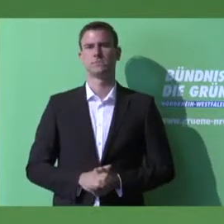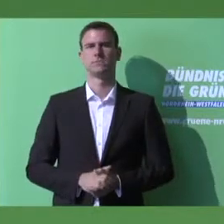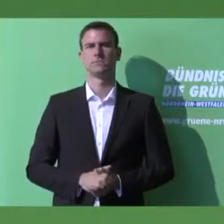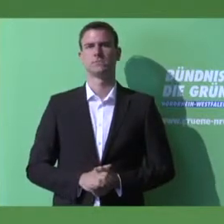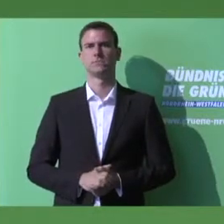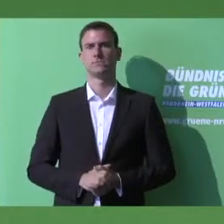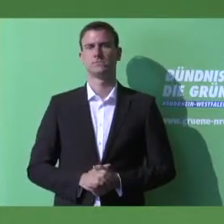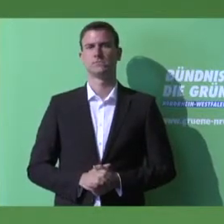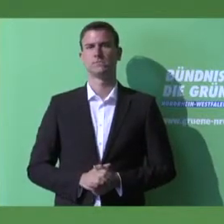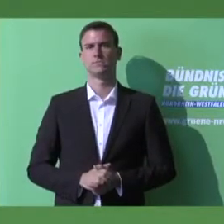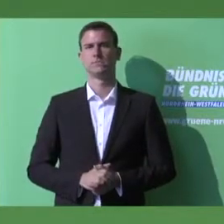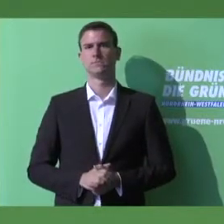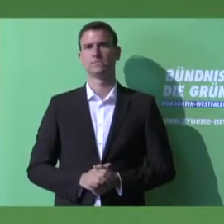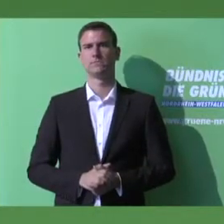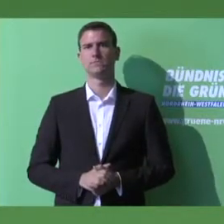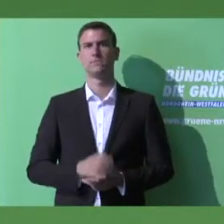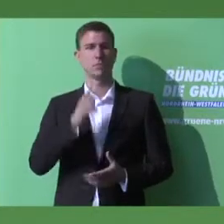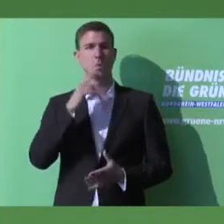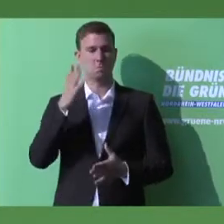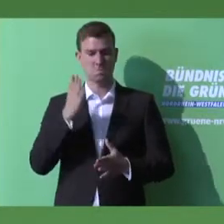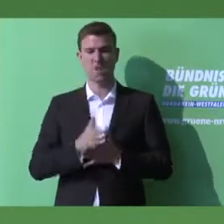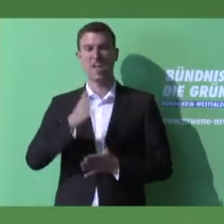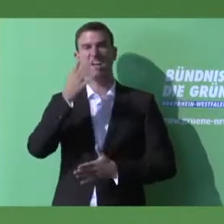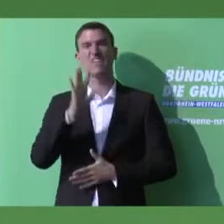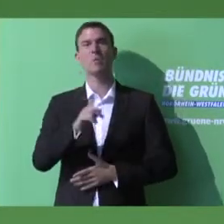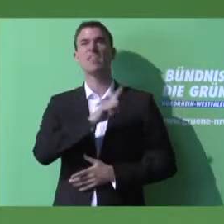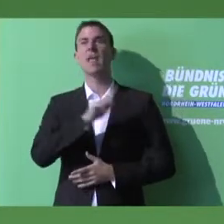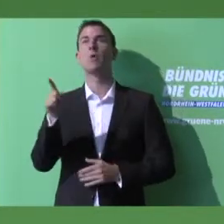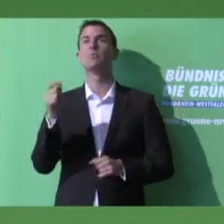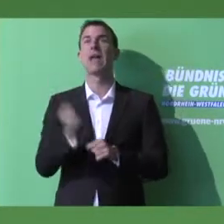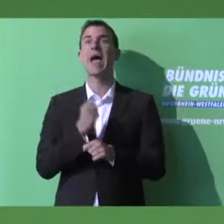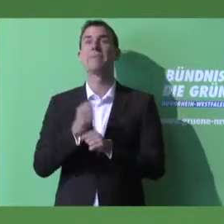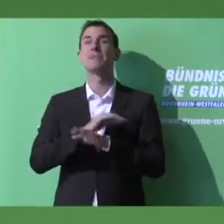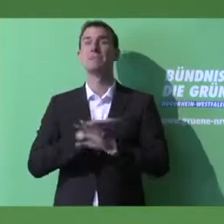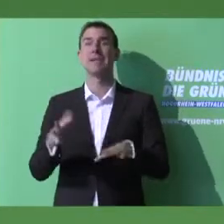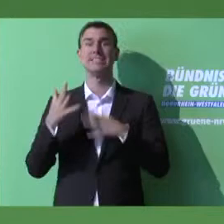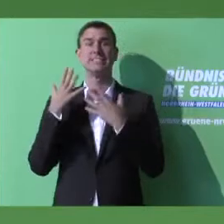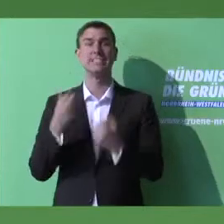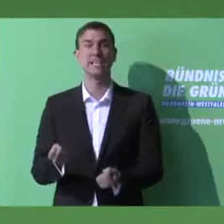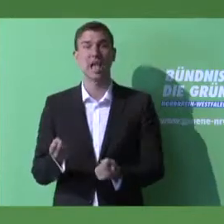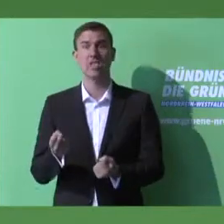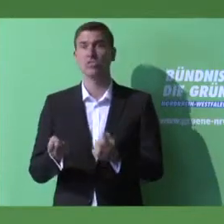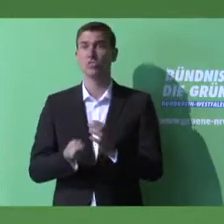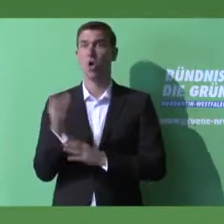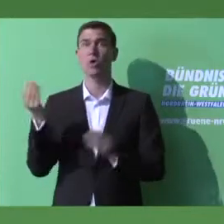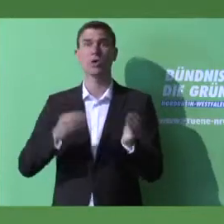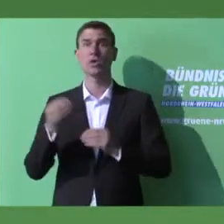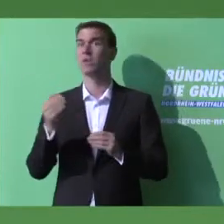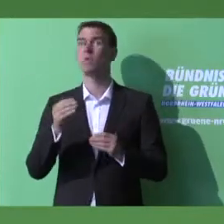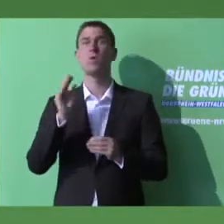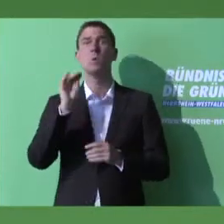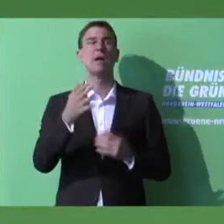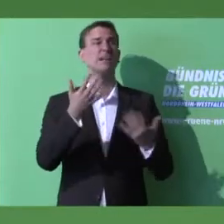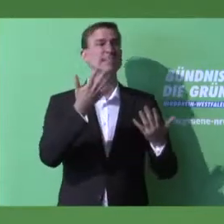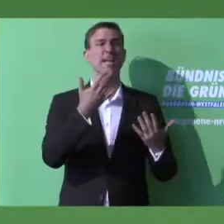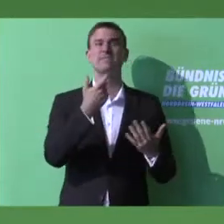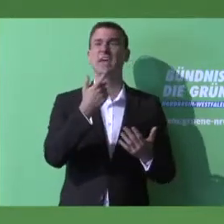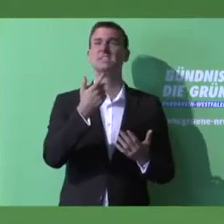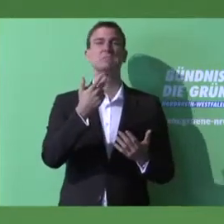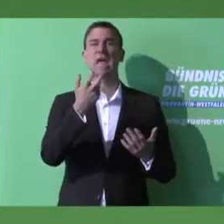Und damit sichern wir nicht nur 400.000 Arbeitsplätze, damit schaffen wir nicht nur Zehntausende von